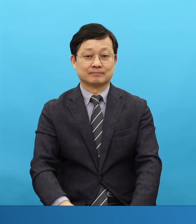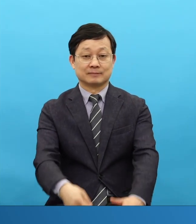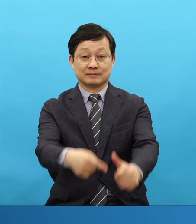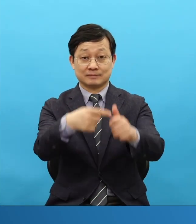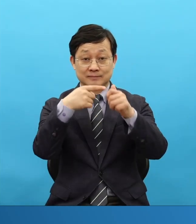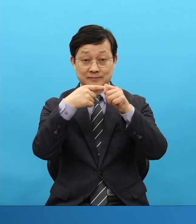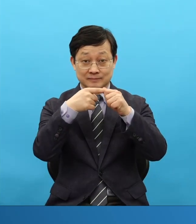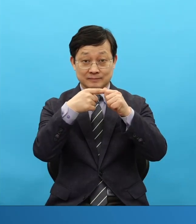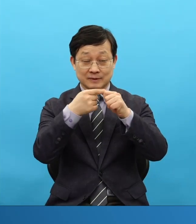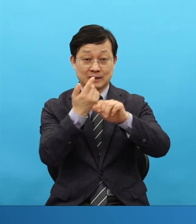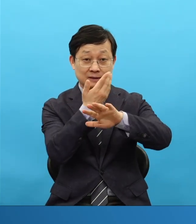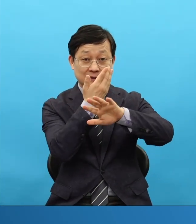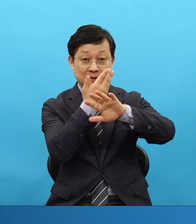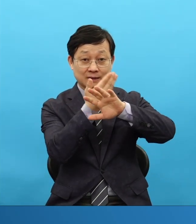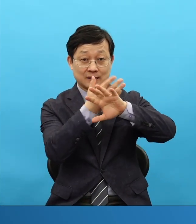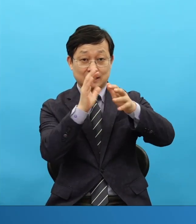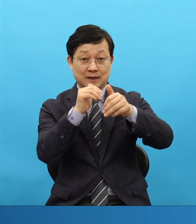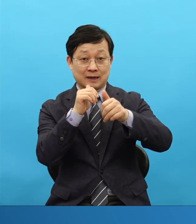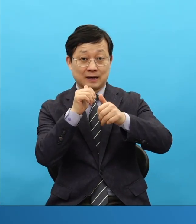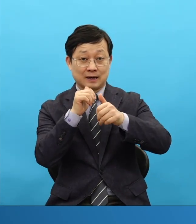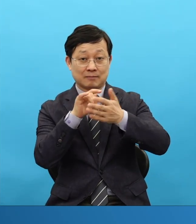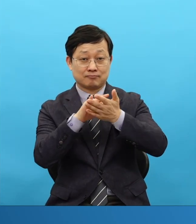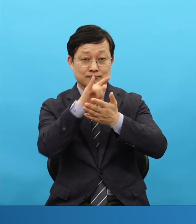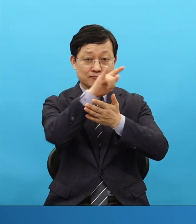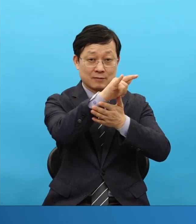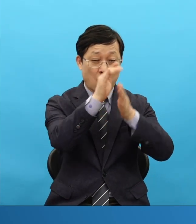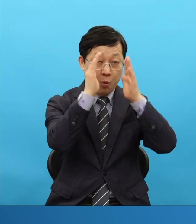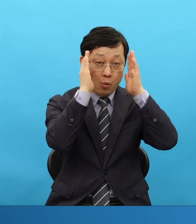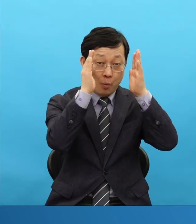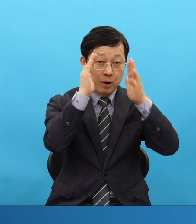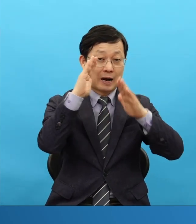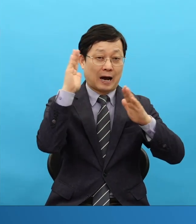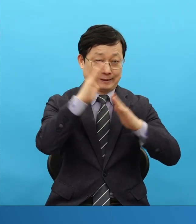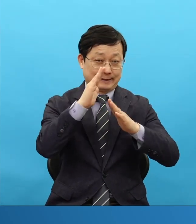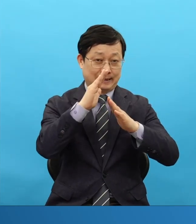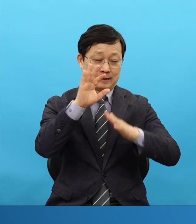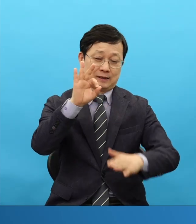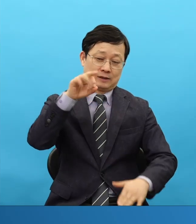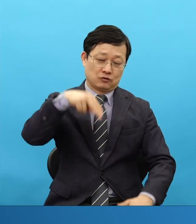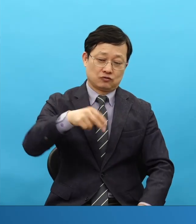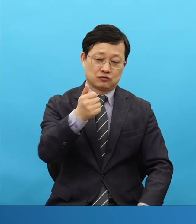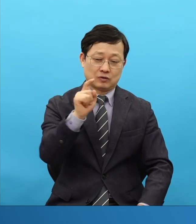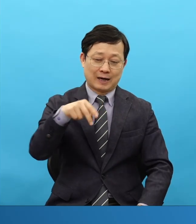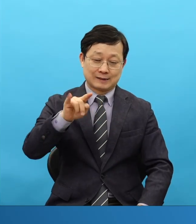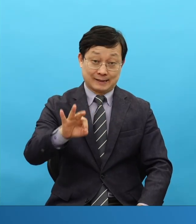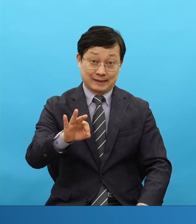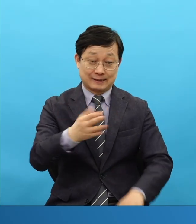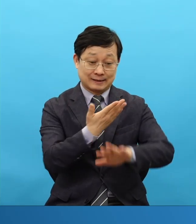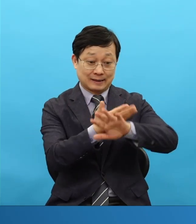유학생. 是留学生， 그래서 회당이 나오는 겁니다. 所以出现了会堂。